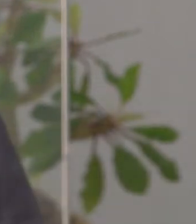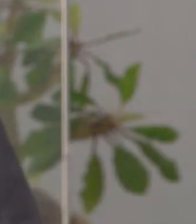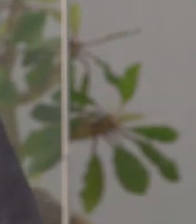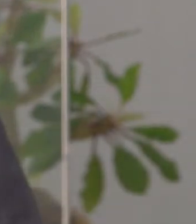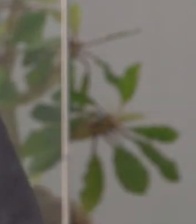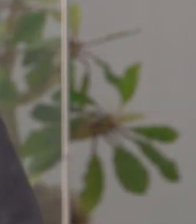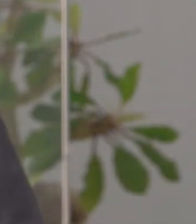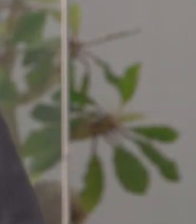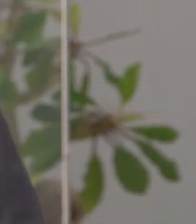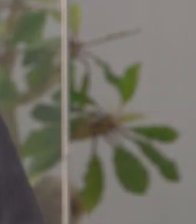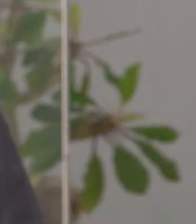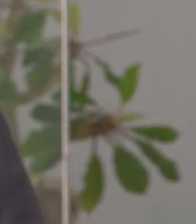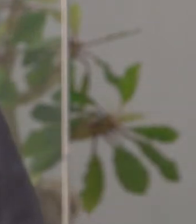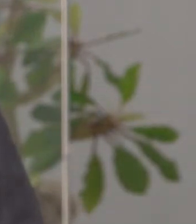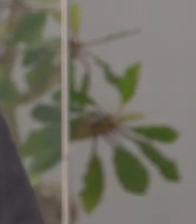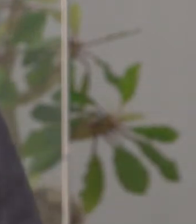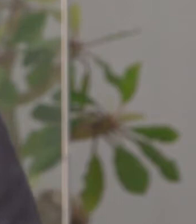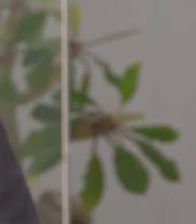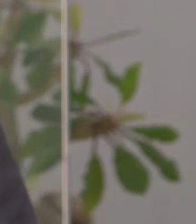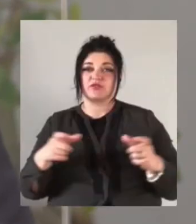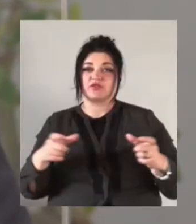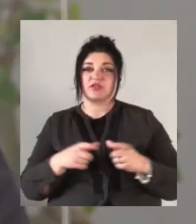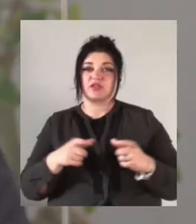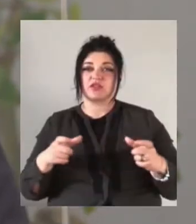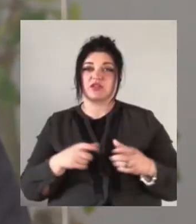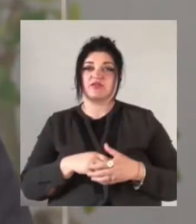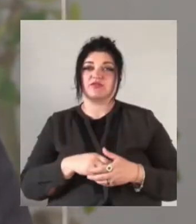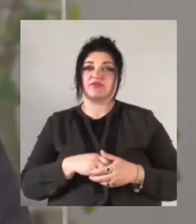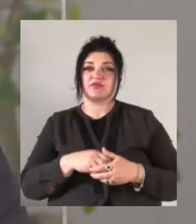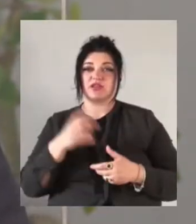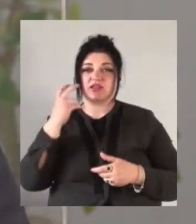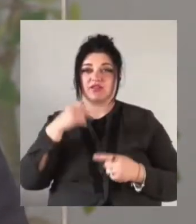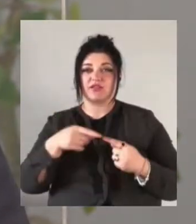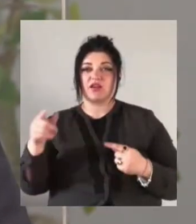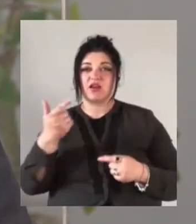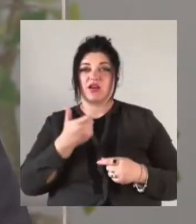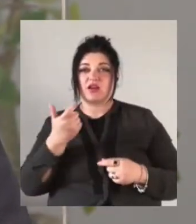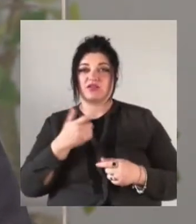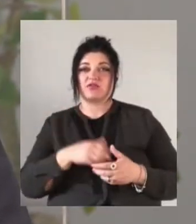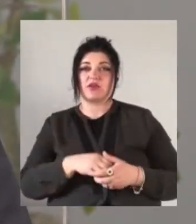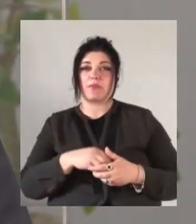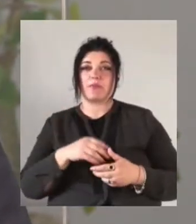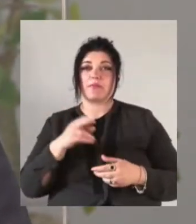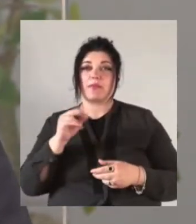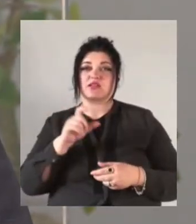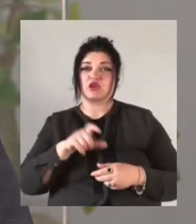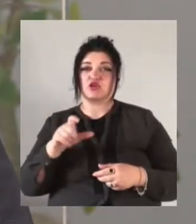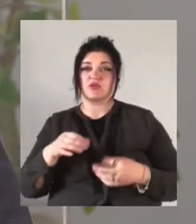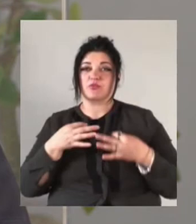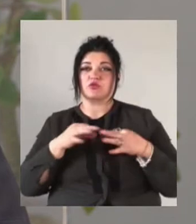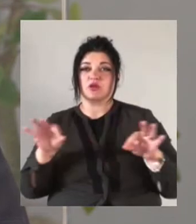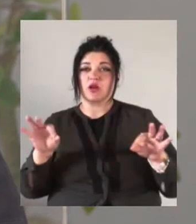на маршрути з Одеси до Києва, Харкова та Дніпра. Пасажирів пускатимуть у потяги виключно